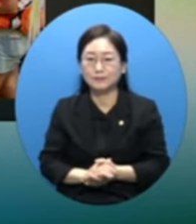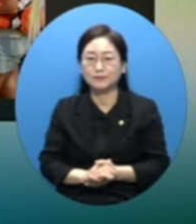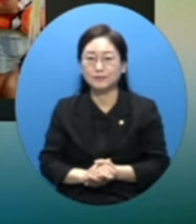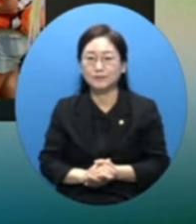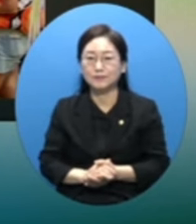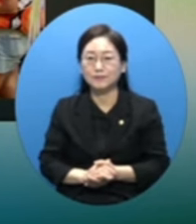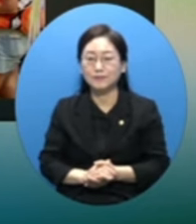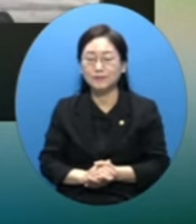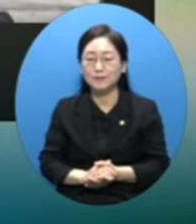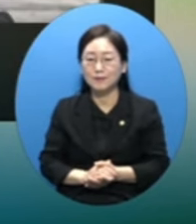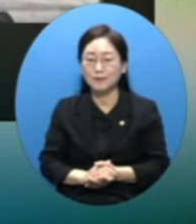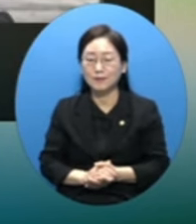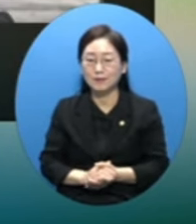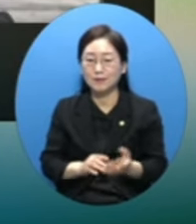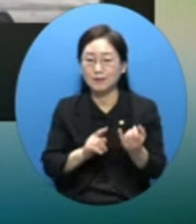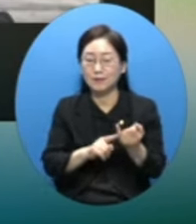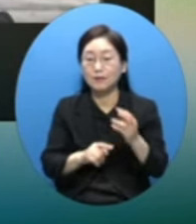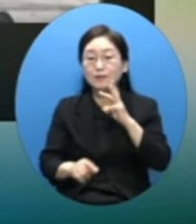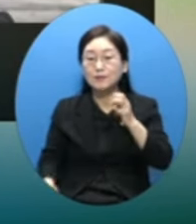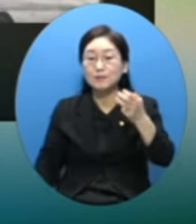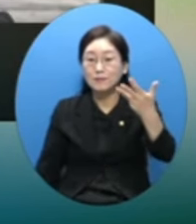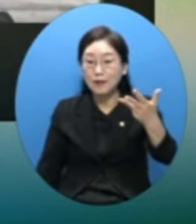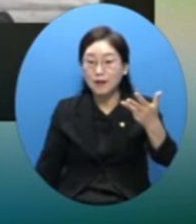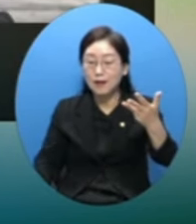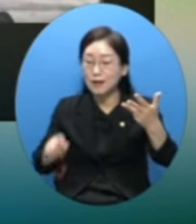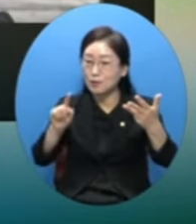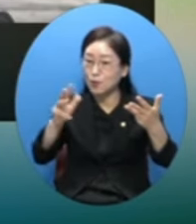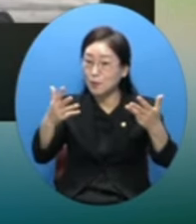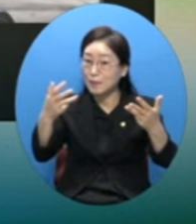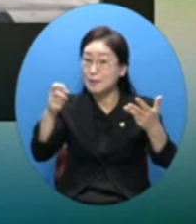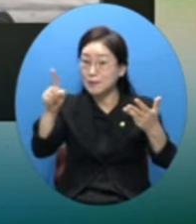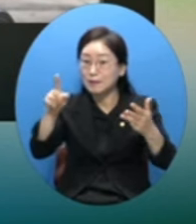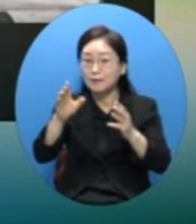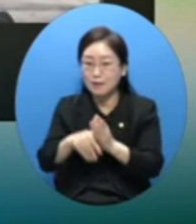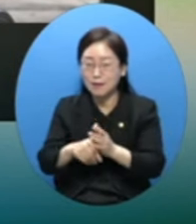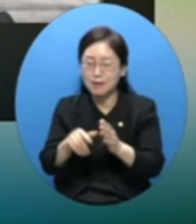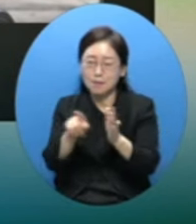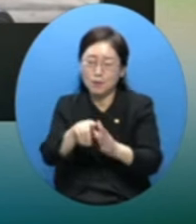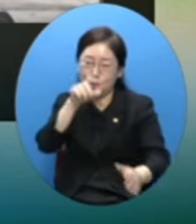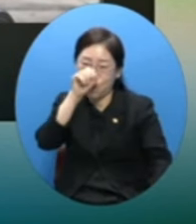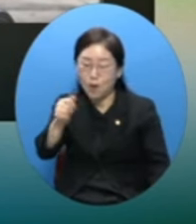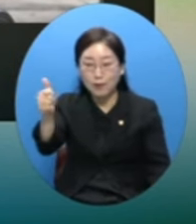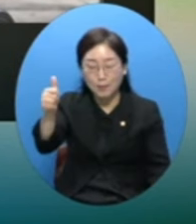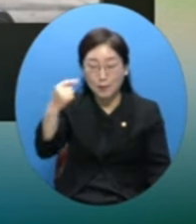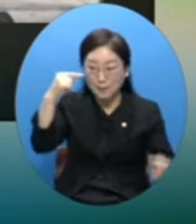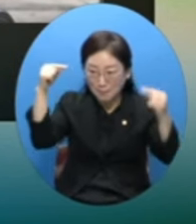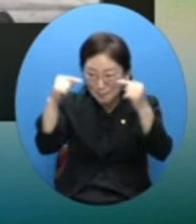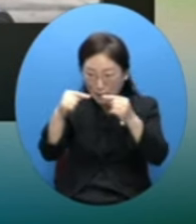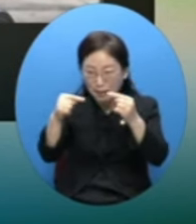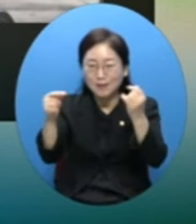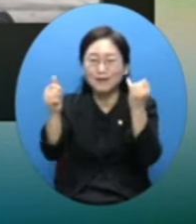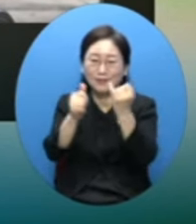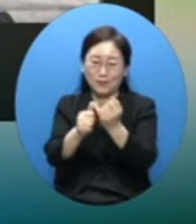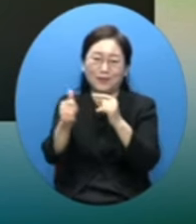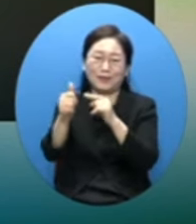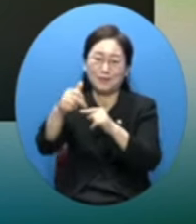주었고요 그가 33살이 됐을 때 82년에 아주 믿음 좋 남편 켄을 만납니다이